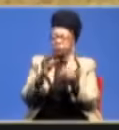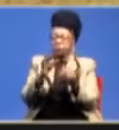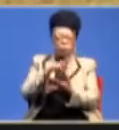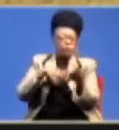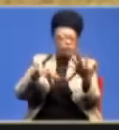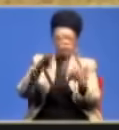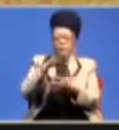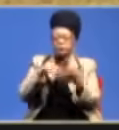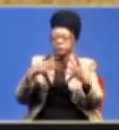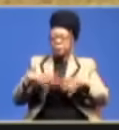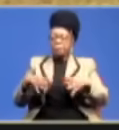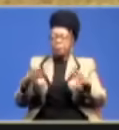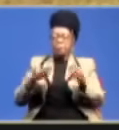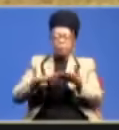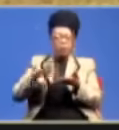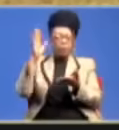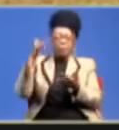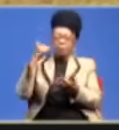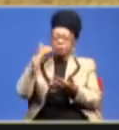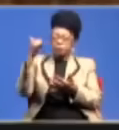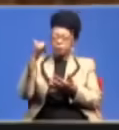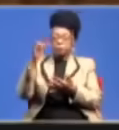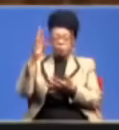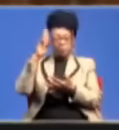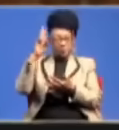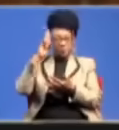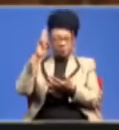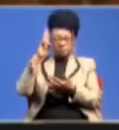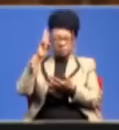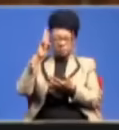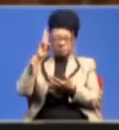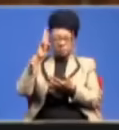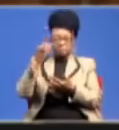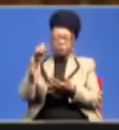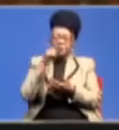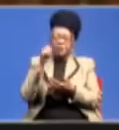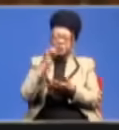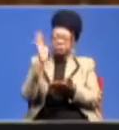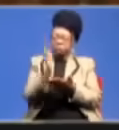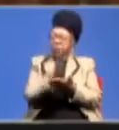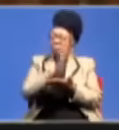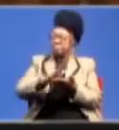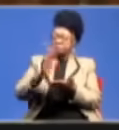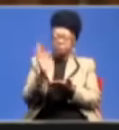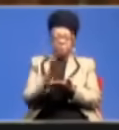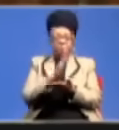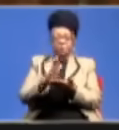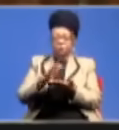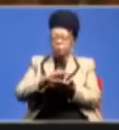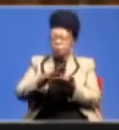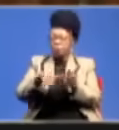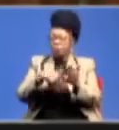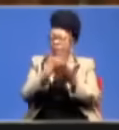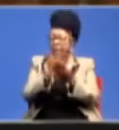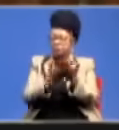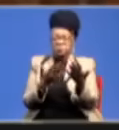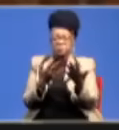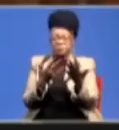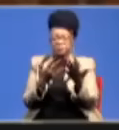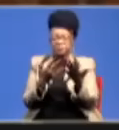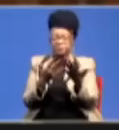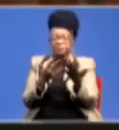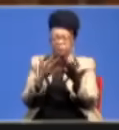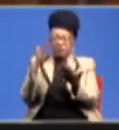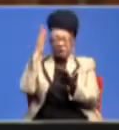watu wakakuwa wengi, tukapigia mpaka polisi wa Munyange. Anti alikuwa amekatakatwa mkono wa kuchoto, alikuwa amekatakatwa yote hapa mbeleni. Kichwa